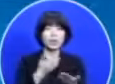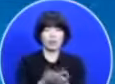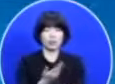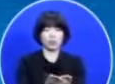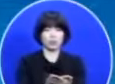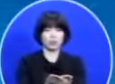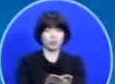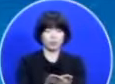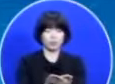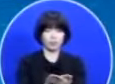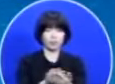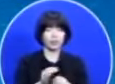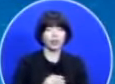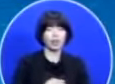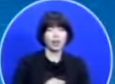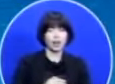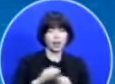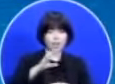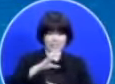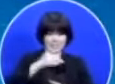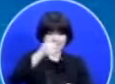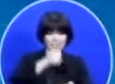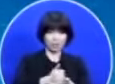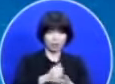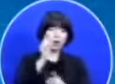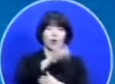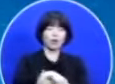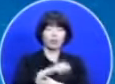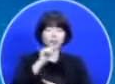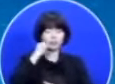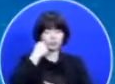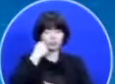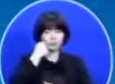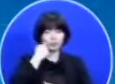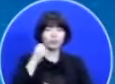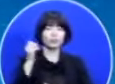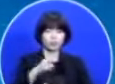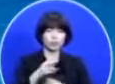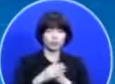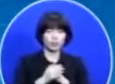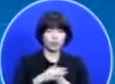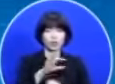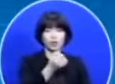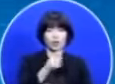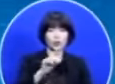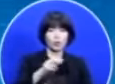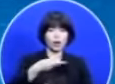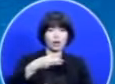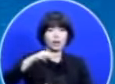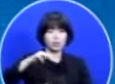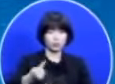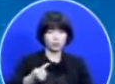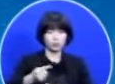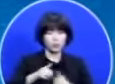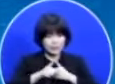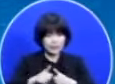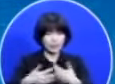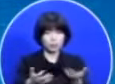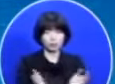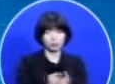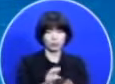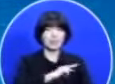4 교황청에서 는 그것을 허락할 수가 없었어요 그리고 이 왈 도를 따르는 무리들을 이단으로